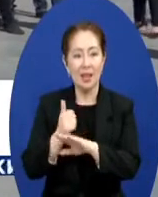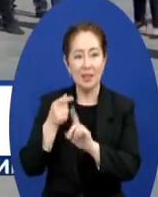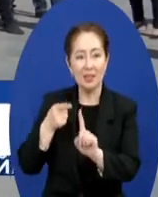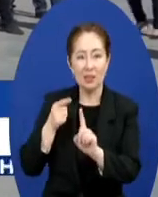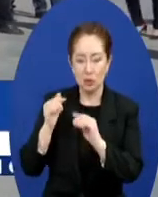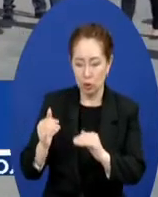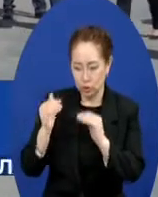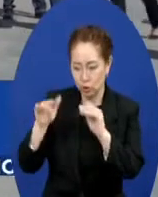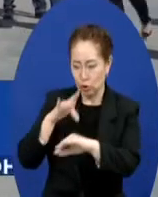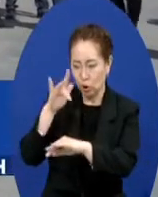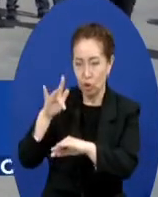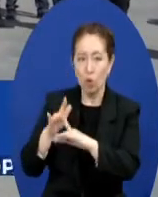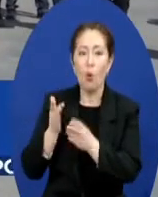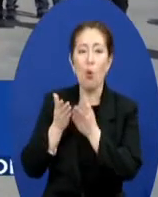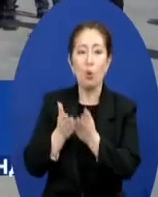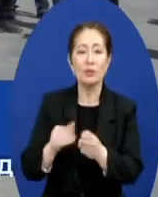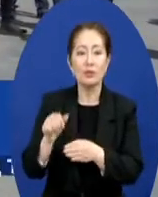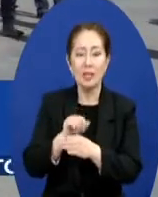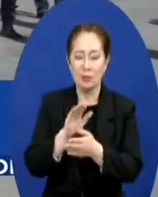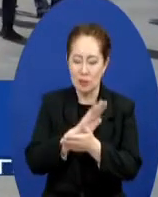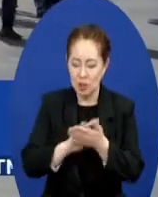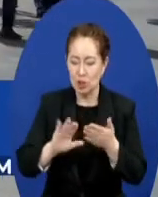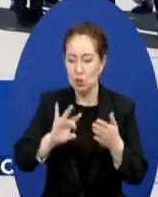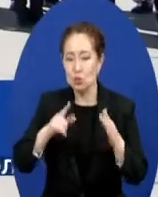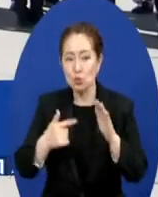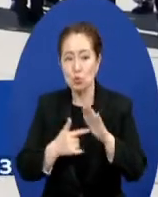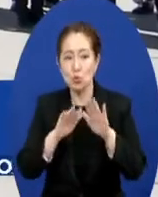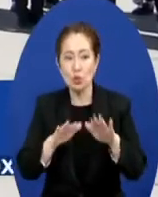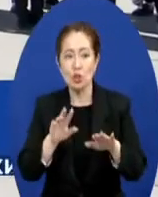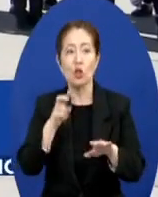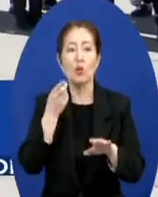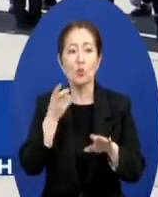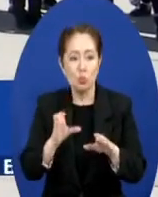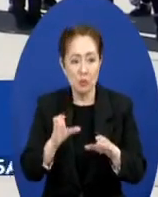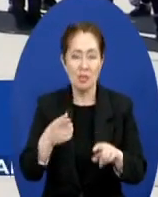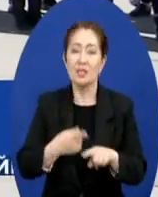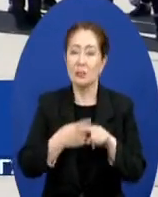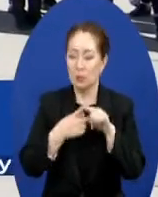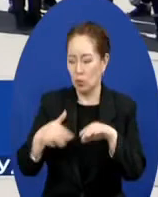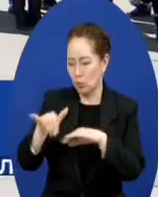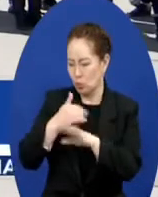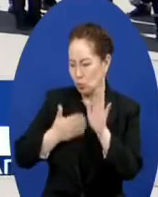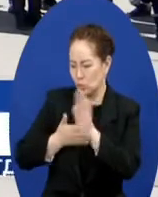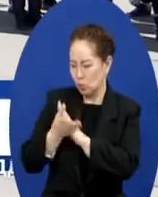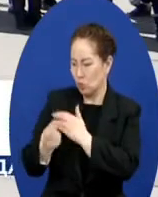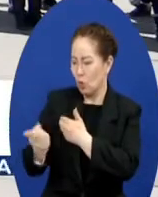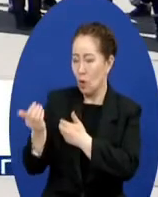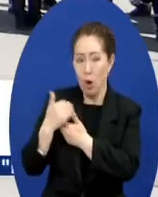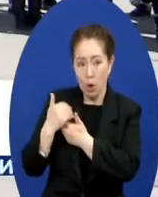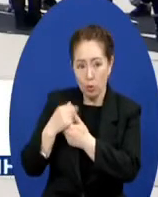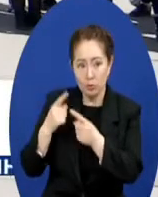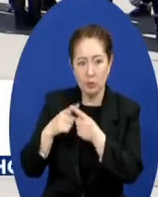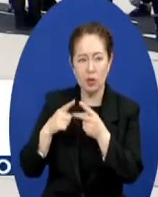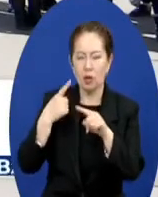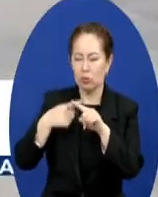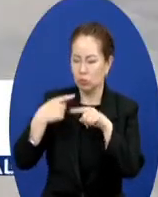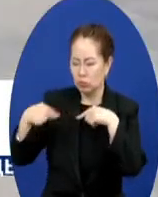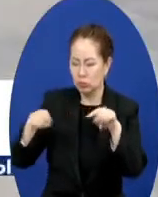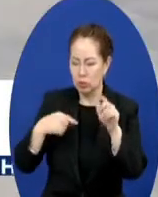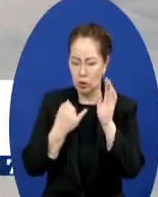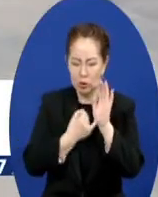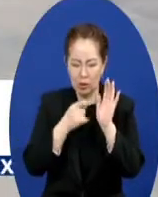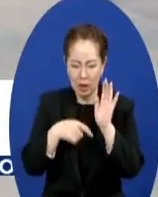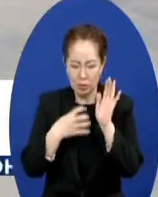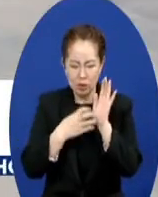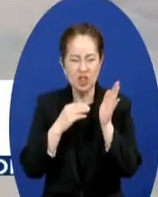Аялал жуулчлалын хөгжлийн төв Өвсгөл аймагт шин суурьшлийн бүс нэмэгдэж байна. Улсын төсвийн хөрөнгө оруулалтаас гадна орон нутгийн төсвийн